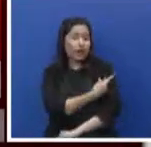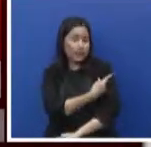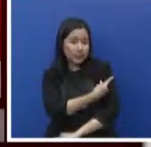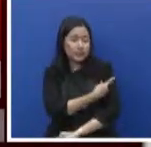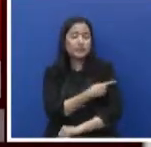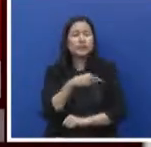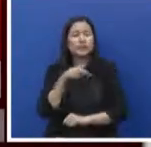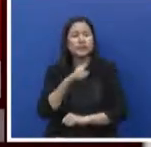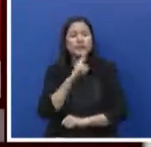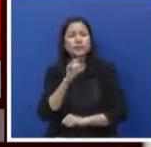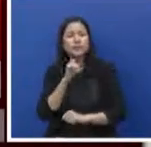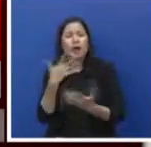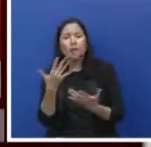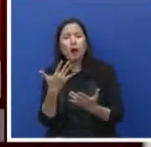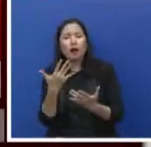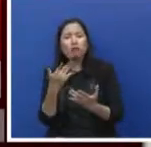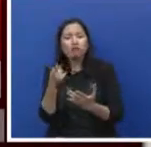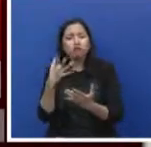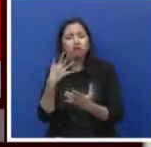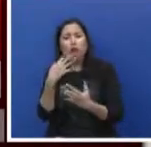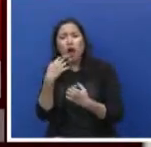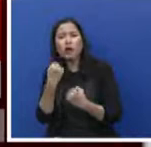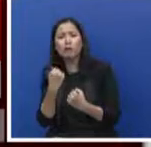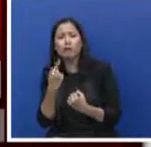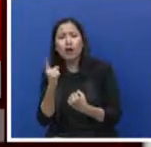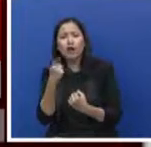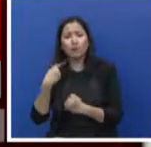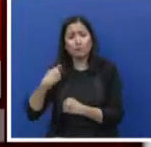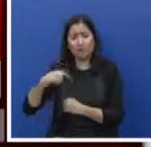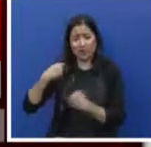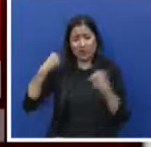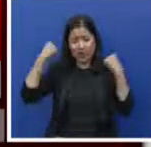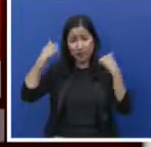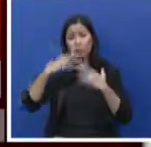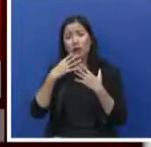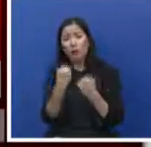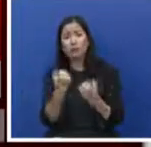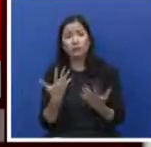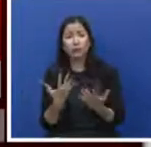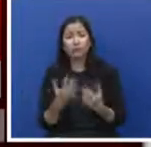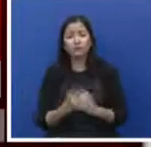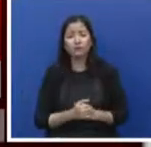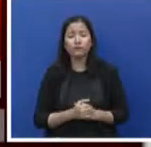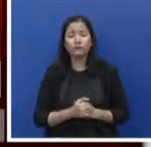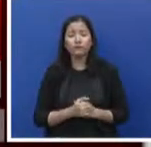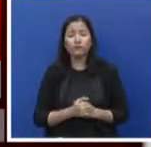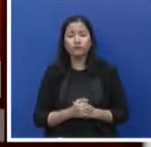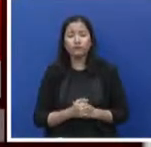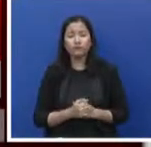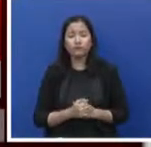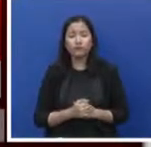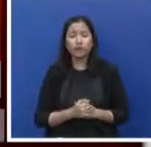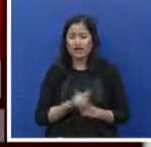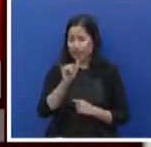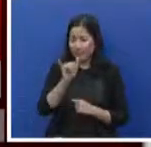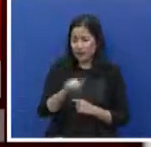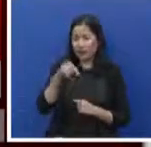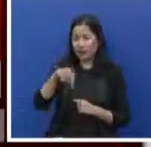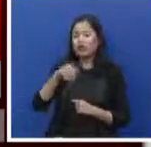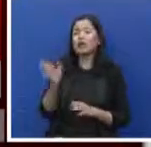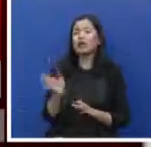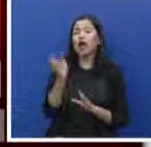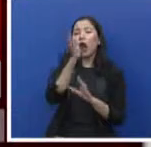vaksinasi. Nah ini seperti apa Pak yang diharapkan dari Kemenkes sendiri? Jadi memang kita di